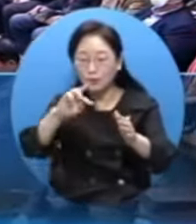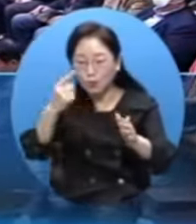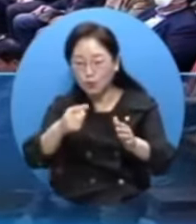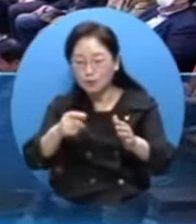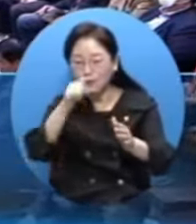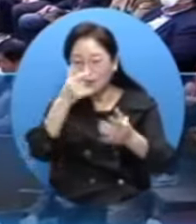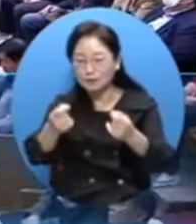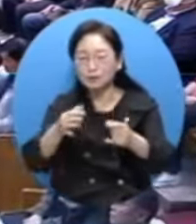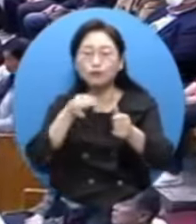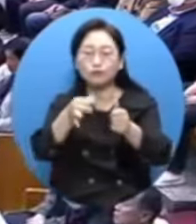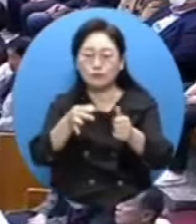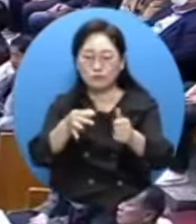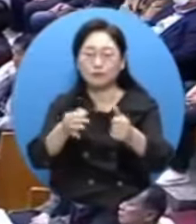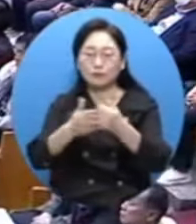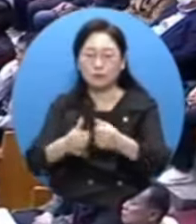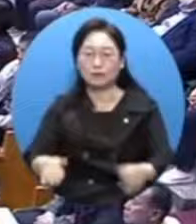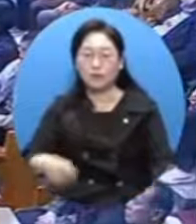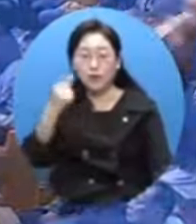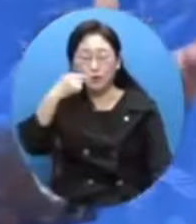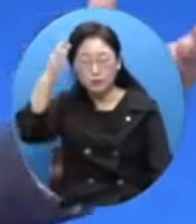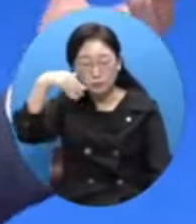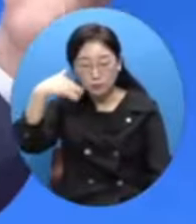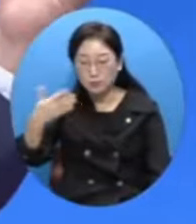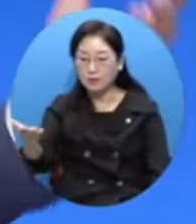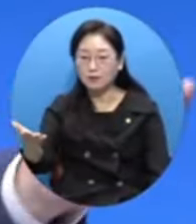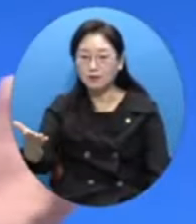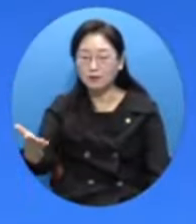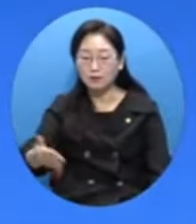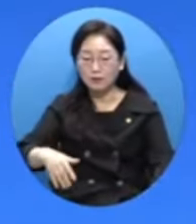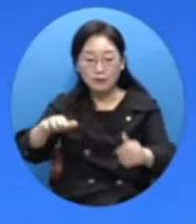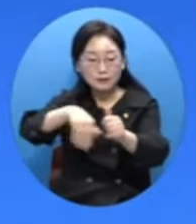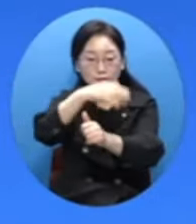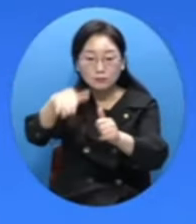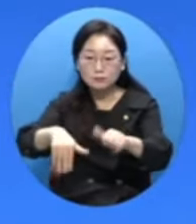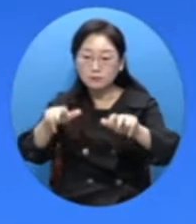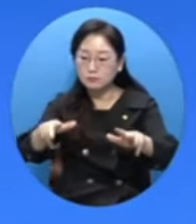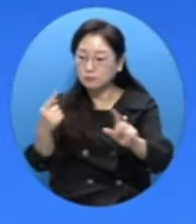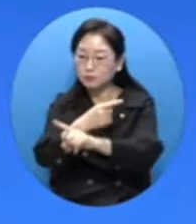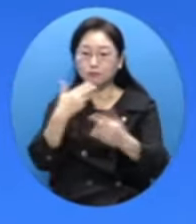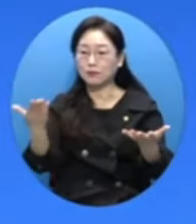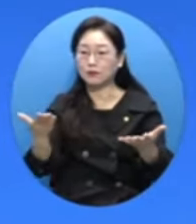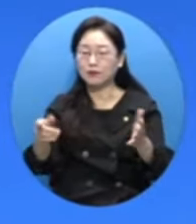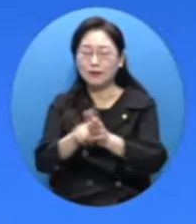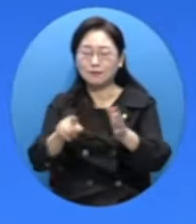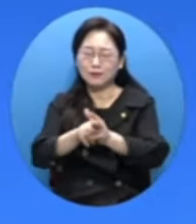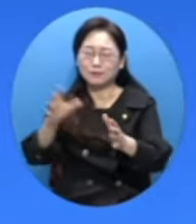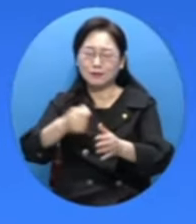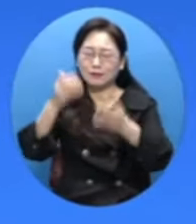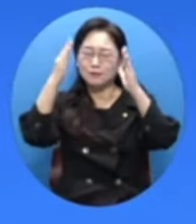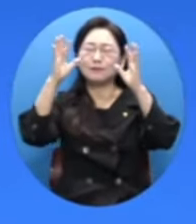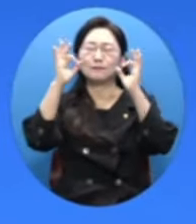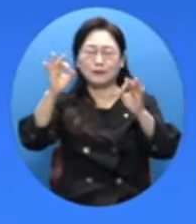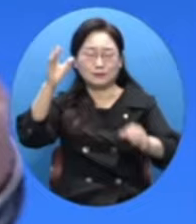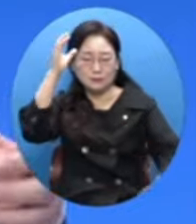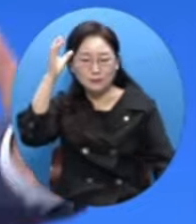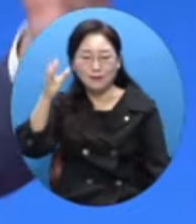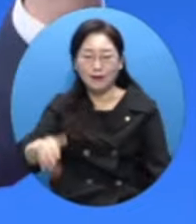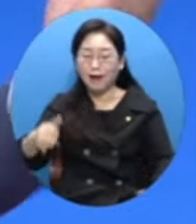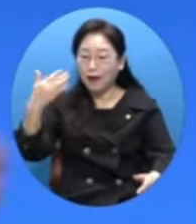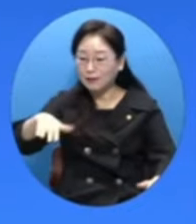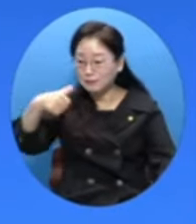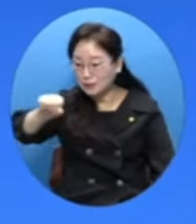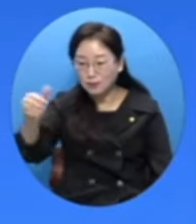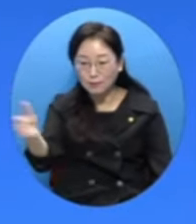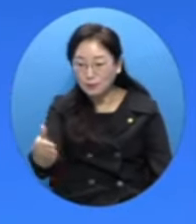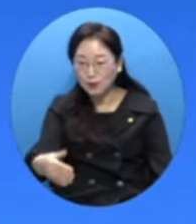이신이라. 지금 눈에는 보이는 것 없고 현실적으로 달라진 건 없는데 믿음으로 보고 믿음으로 말하는 것입니다. 아직 자식이 없는데